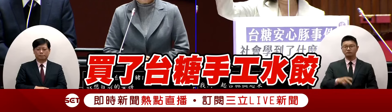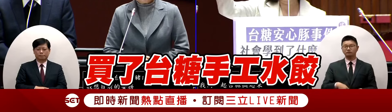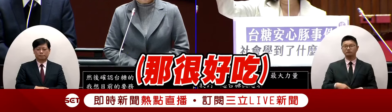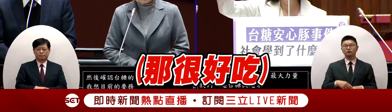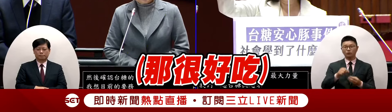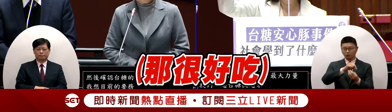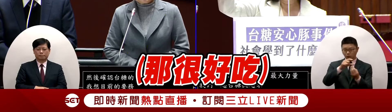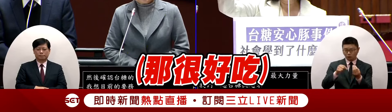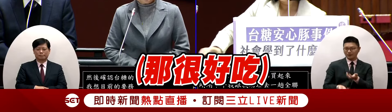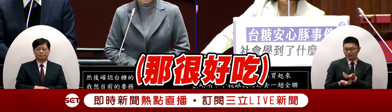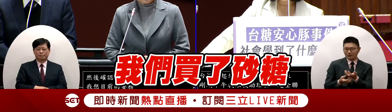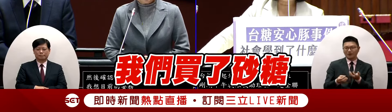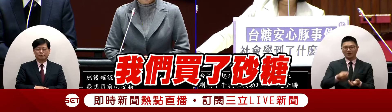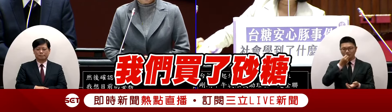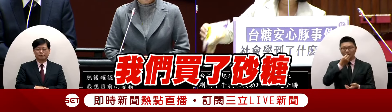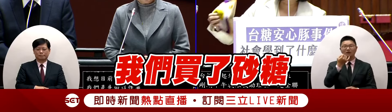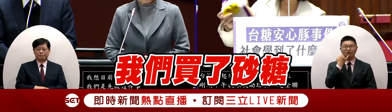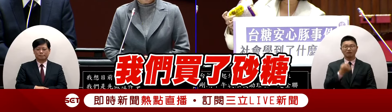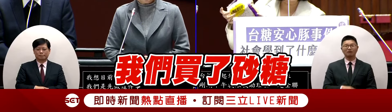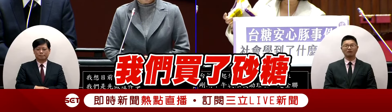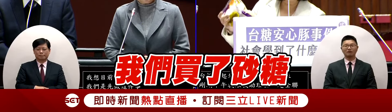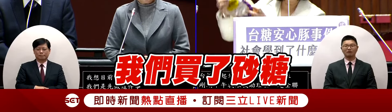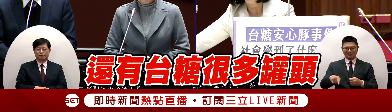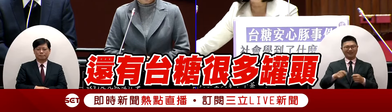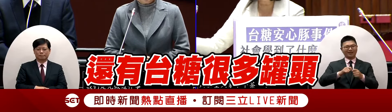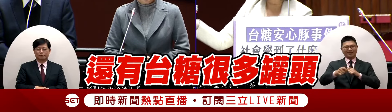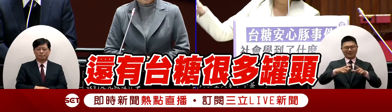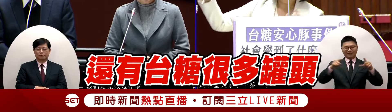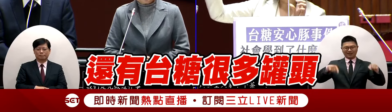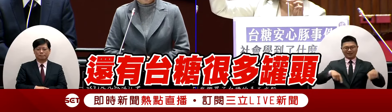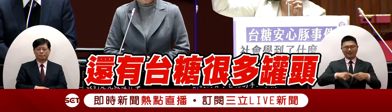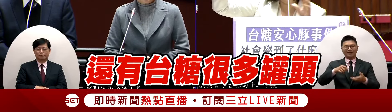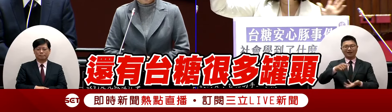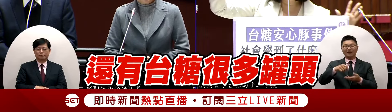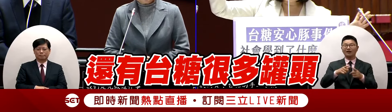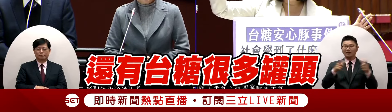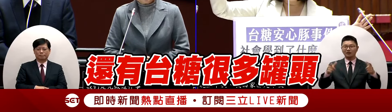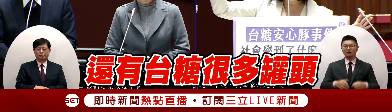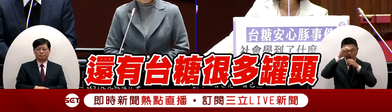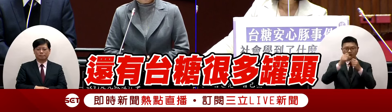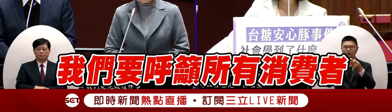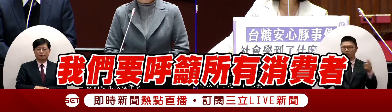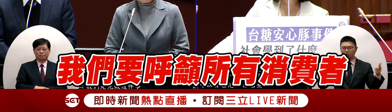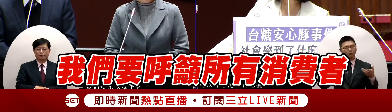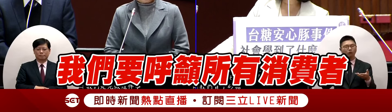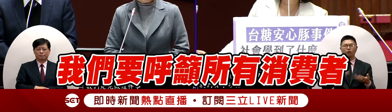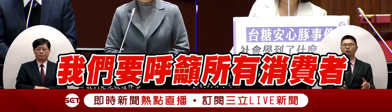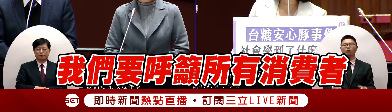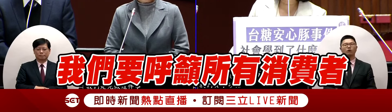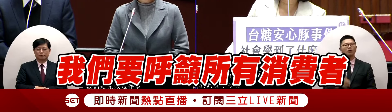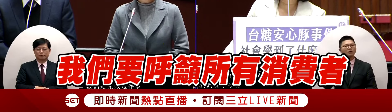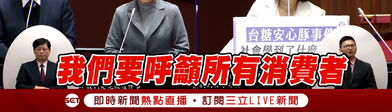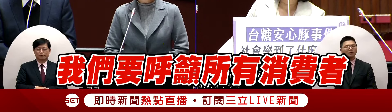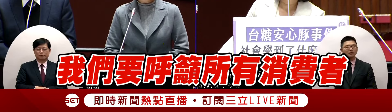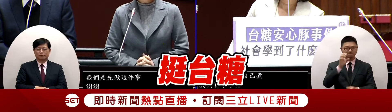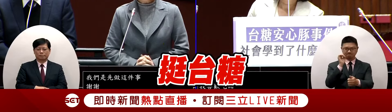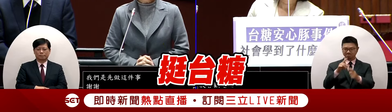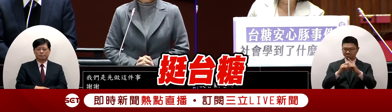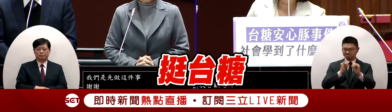水饺， 那很好吃。 我们买了砂糖，还有台糖很多的罐头。我们要呼吁所有的消费